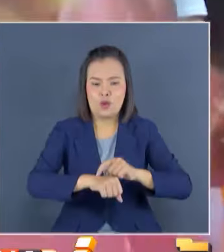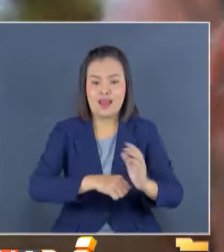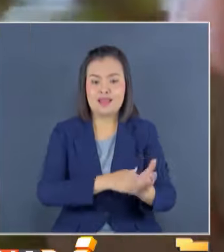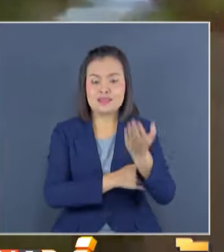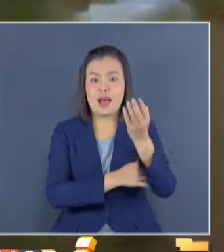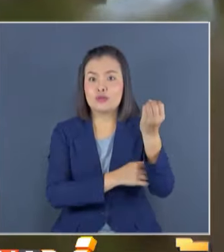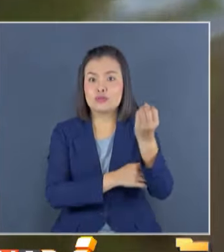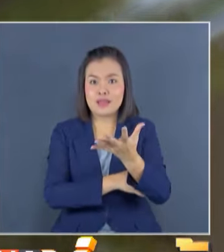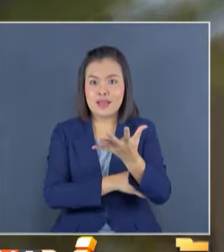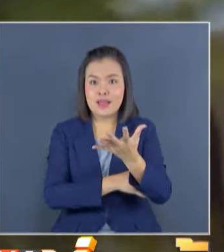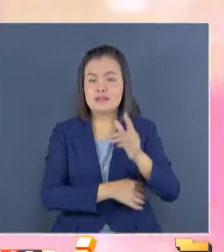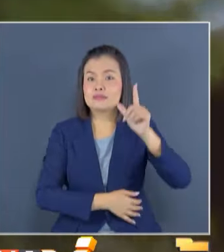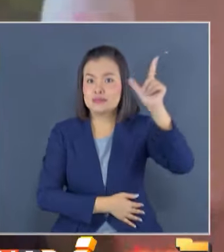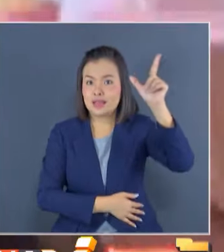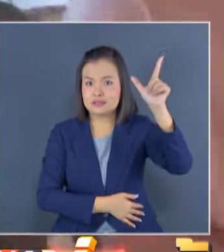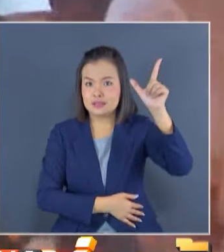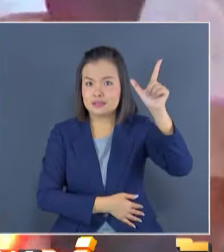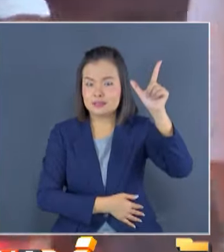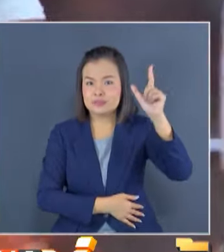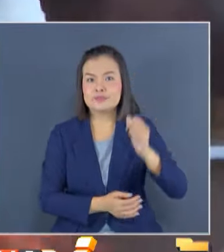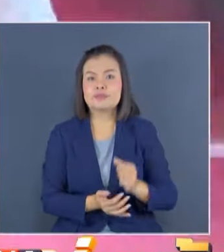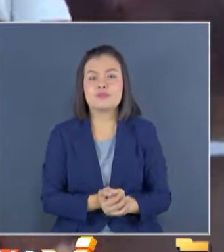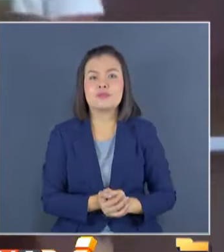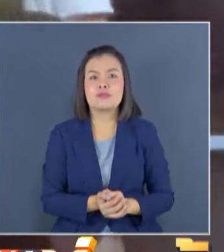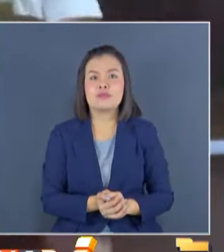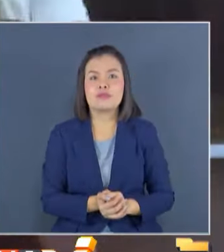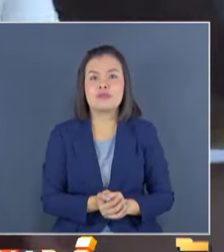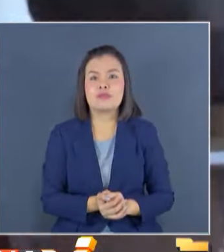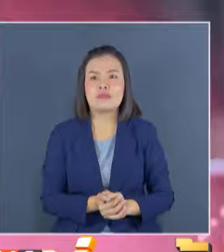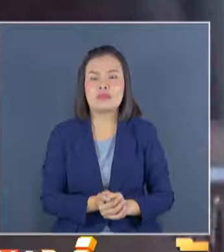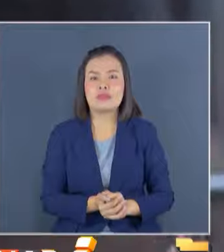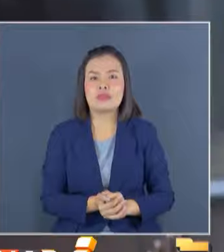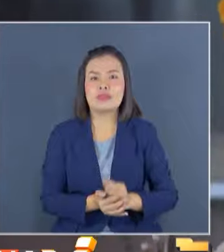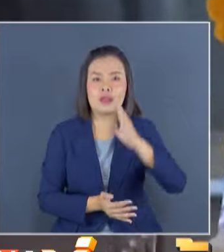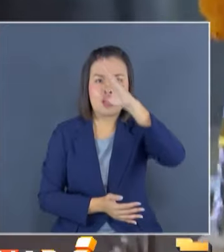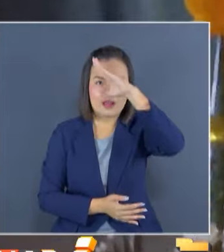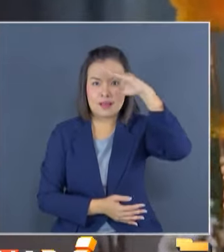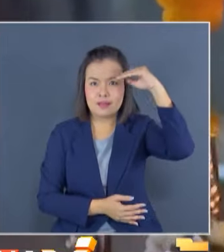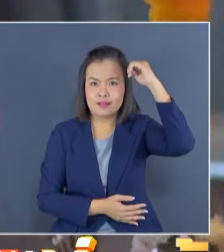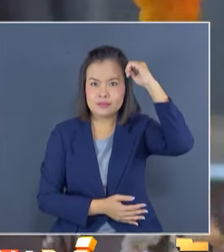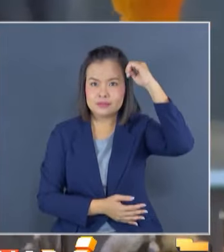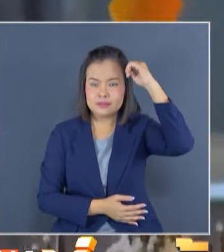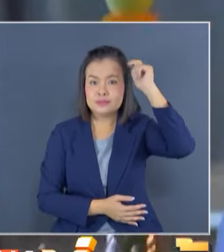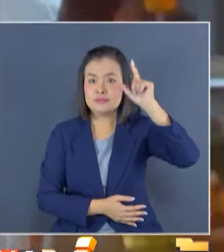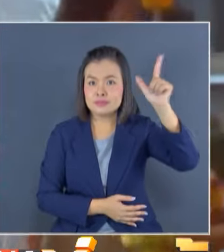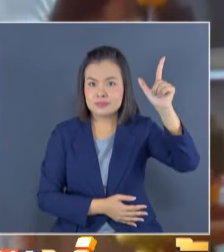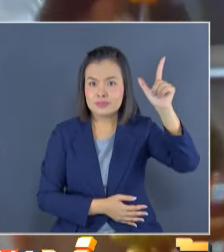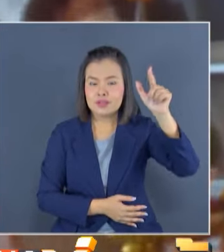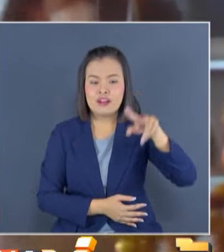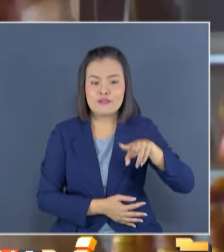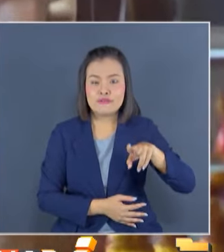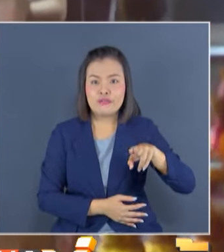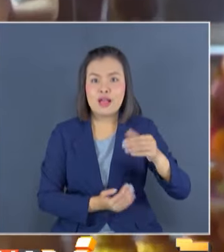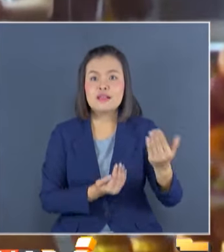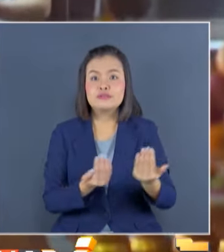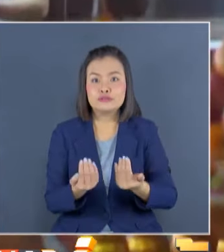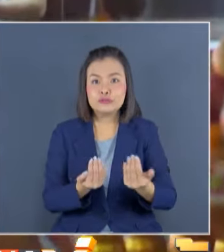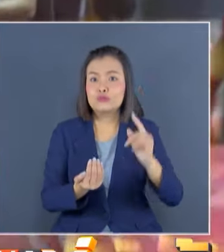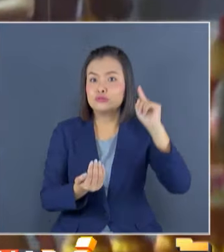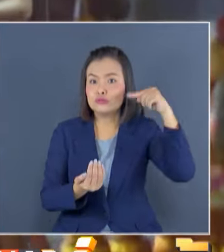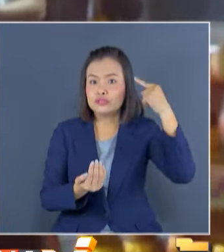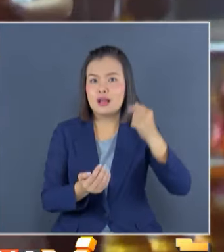วานนี้ครับคุณทักษิณชินวัตรนะครับพร้อมกับทางด้านของคุณแพทองธารชินวัตรลูกสาวแล้วก็คุณปิดกสุขสวัสดิ์ลูกเขยครับเดินทาง